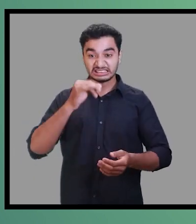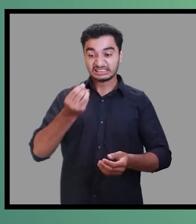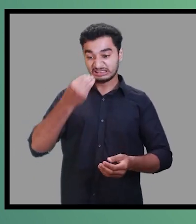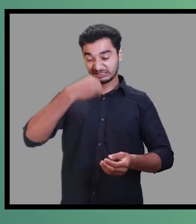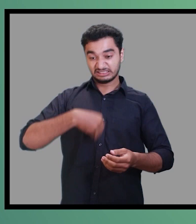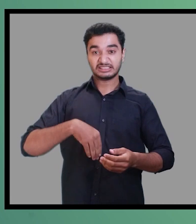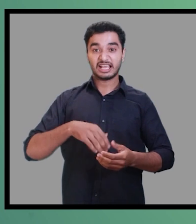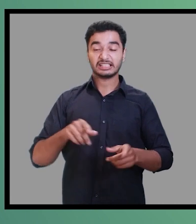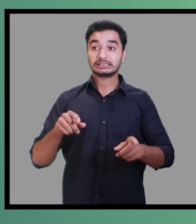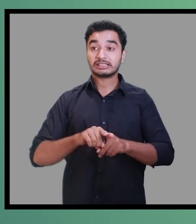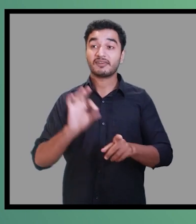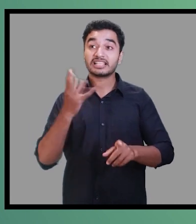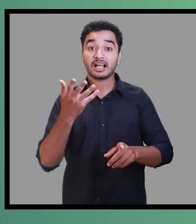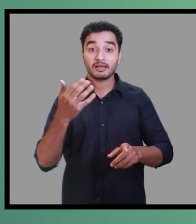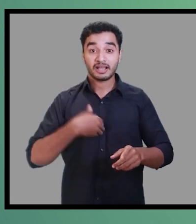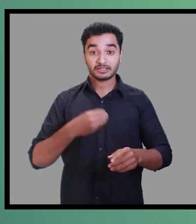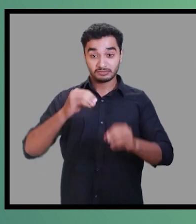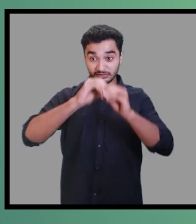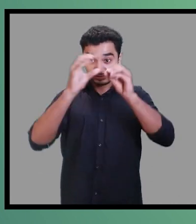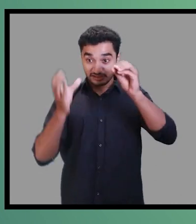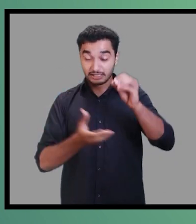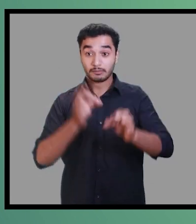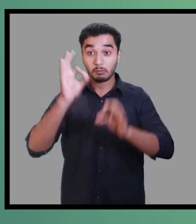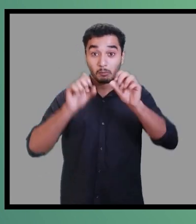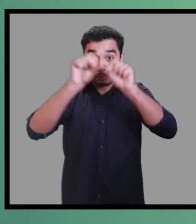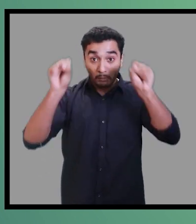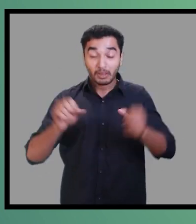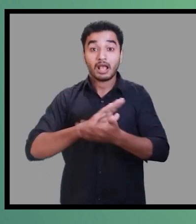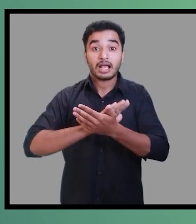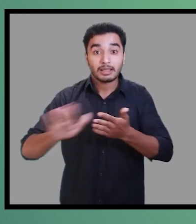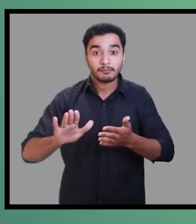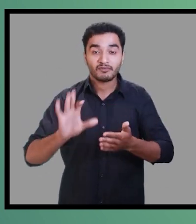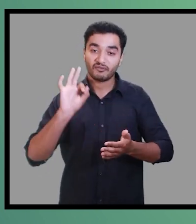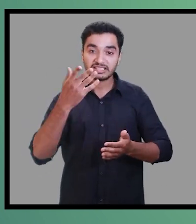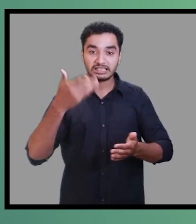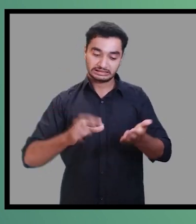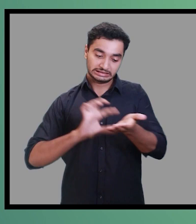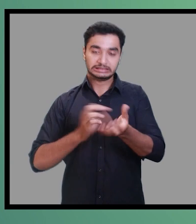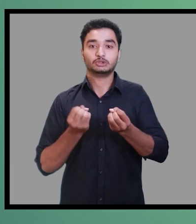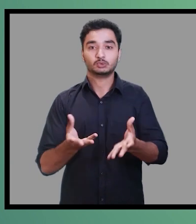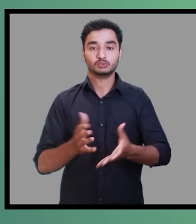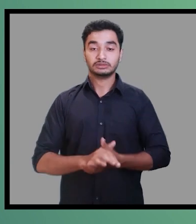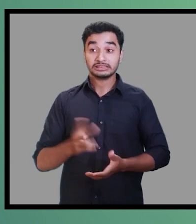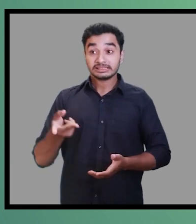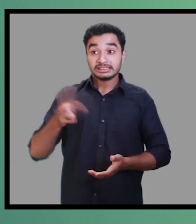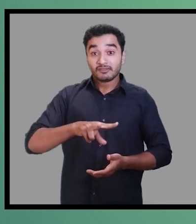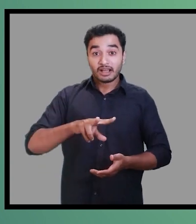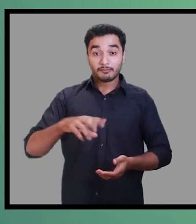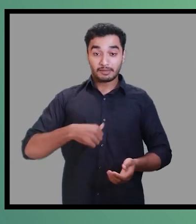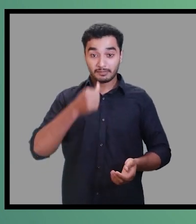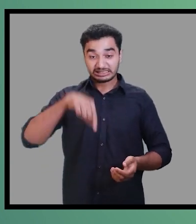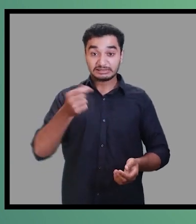جاتے ہیں جس سے کہ یہ پروٹیکٹیو سسٹم ختم ہو جائے تو پھر پیپٹک السر بن سکتا ہے۔ اس کے علاوہ اگر ایسڈ کی